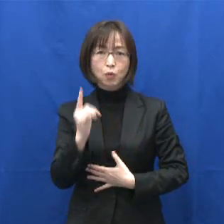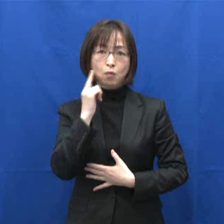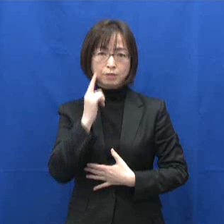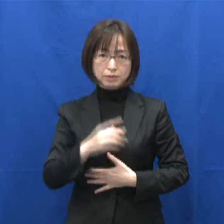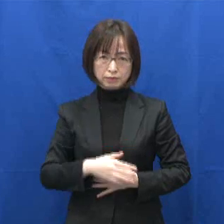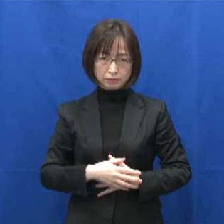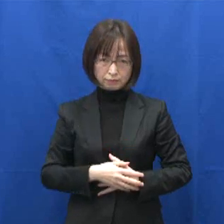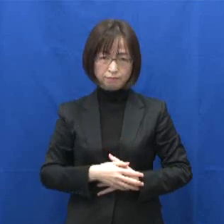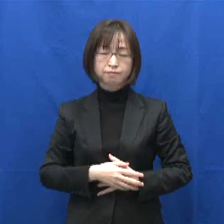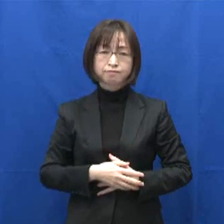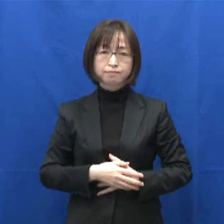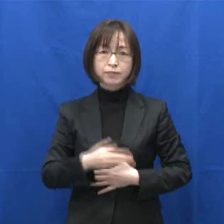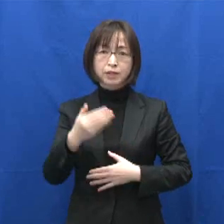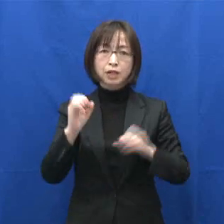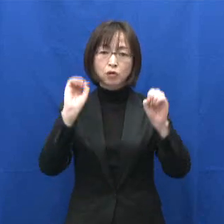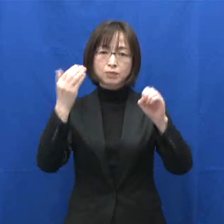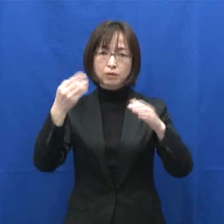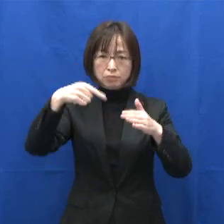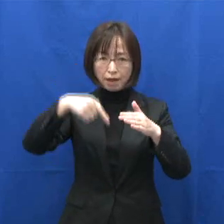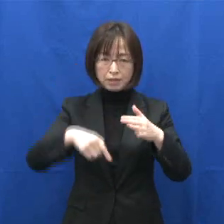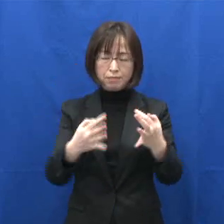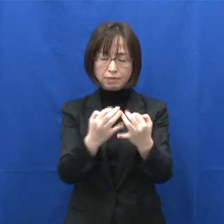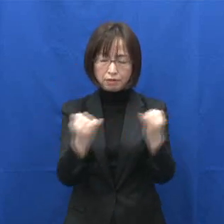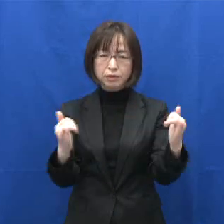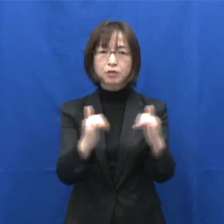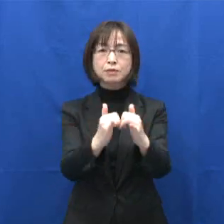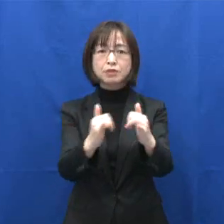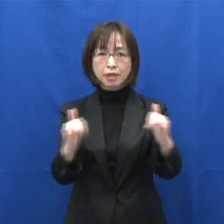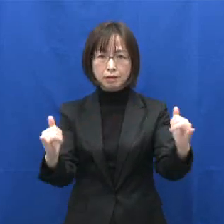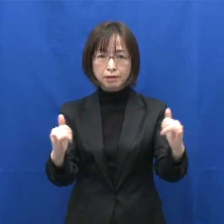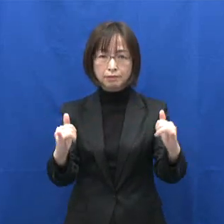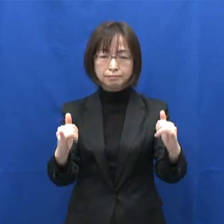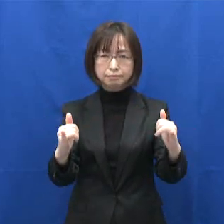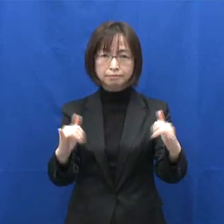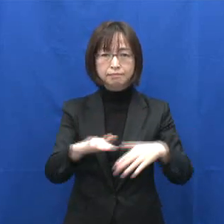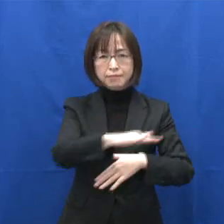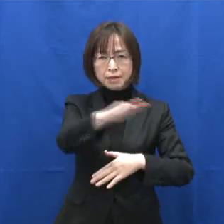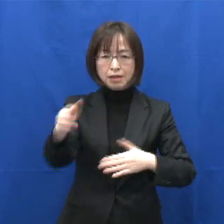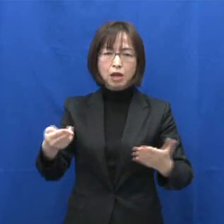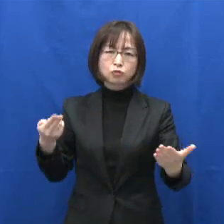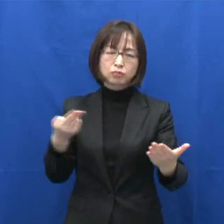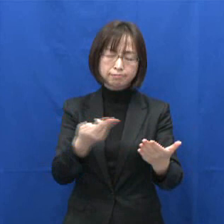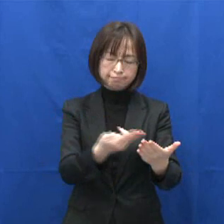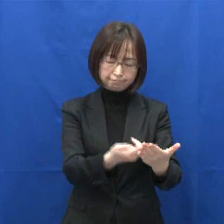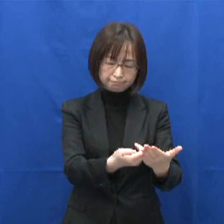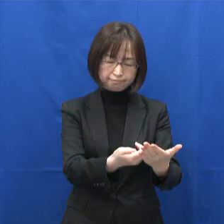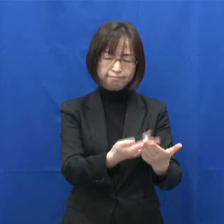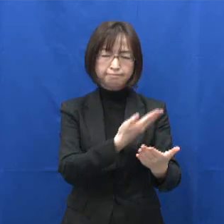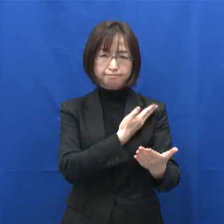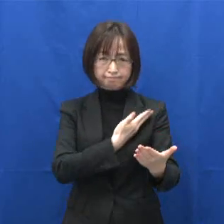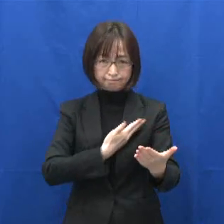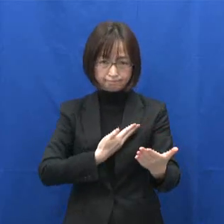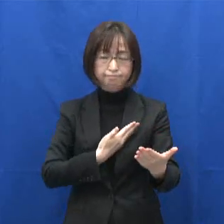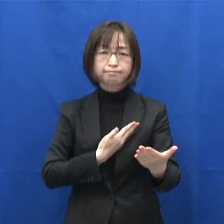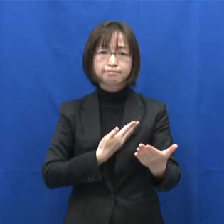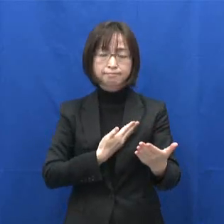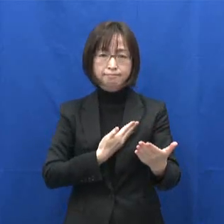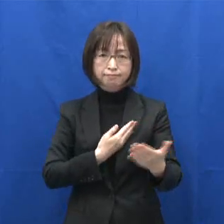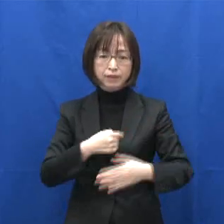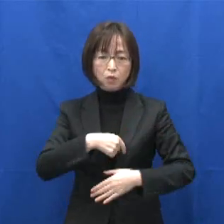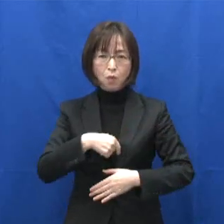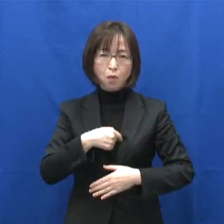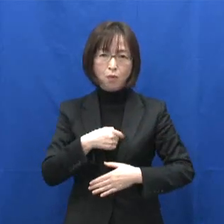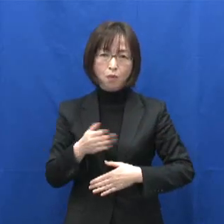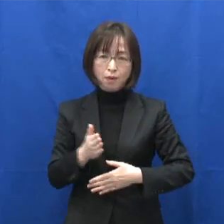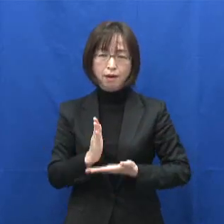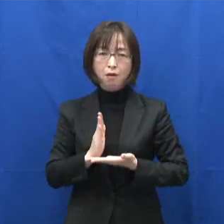。区内でも多くの方々が入院を余儀なくされ、心からお